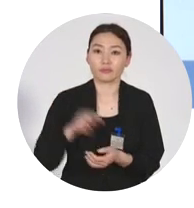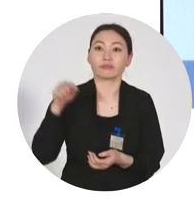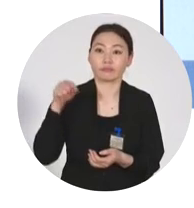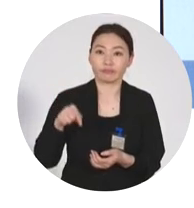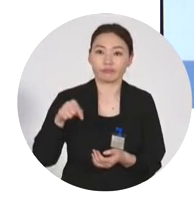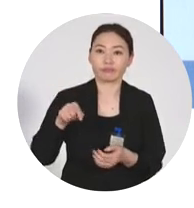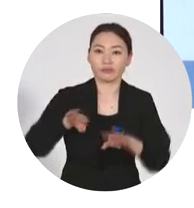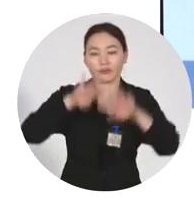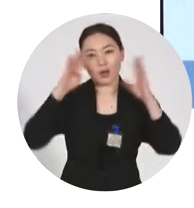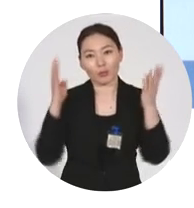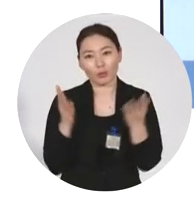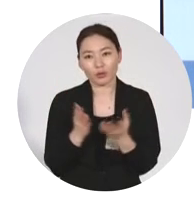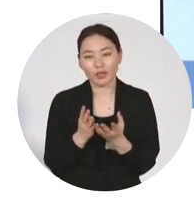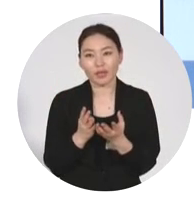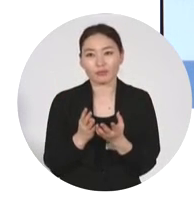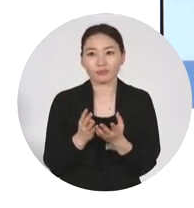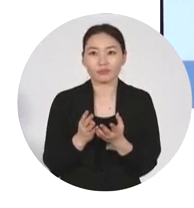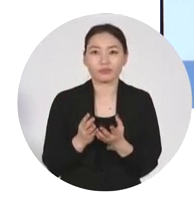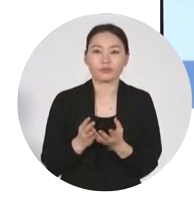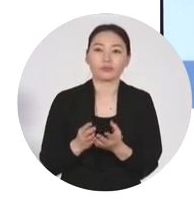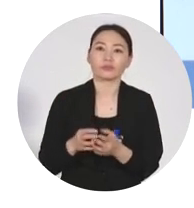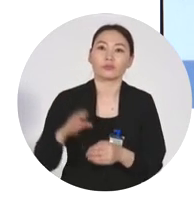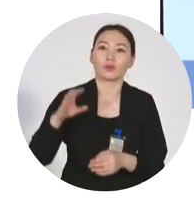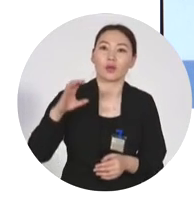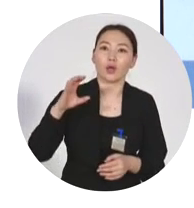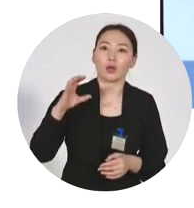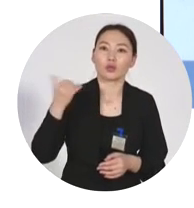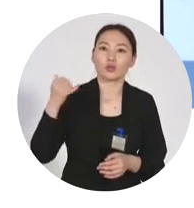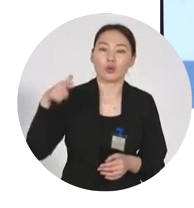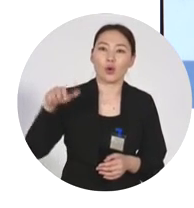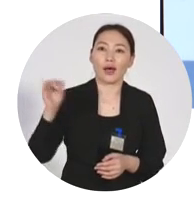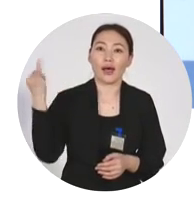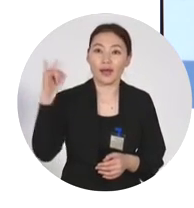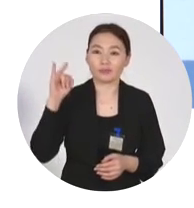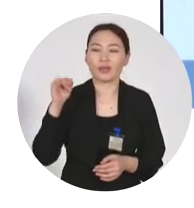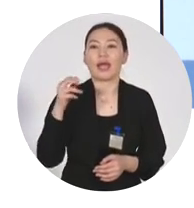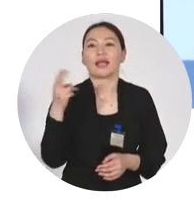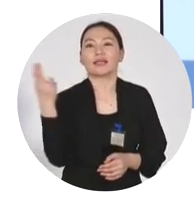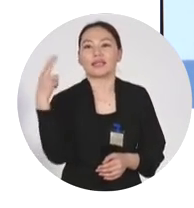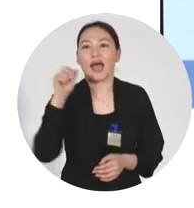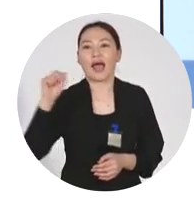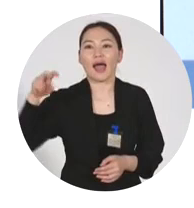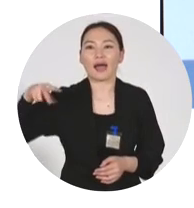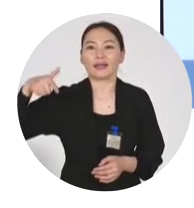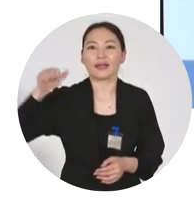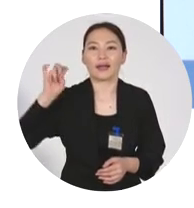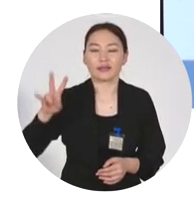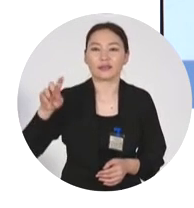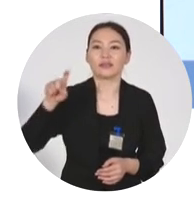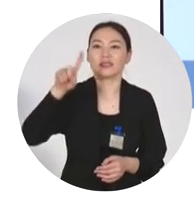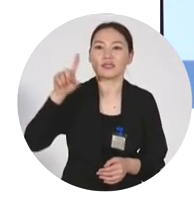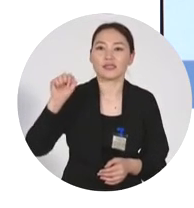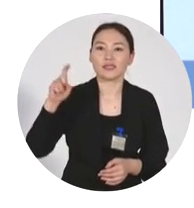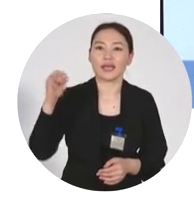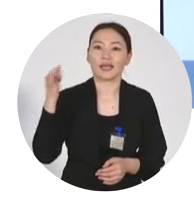За одоо бүгдээрээ даалгавар хэсгийн суга нөхцөл дээрээ нөхцөлөө үгэн залгаж бичье. Бич цүмэл гэсэн хоёр үгэн дээр залгаж бичвэл за бич